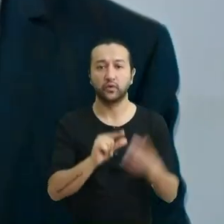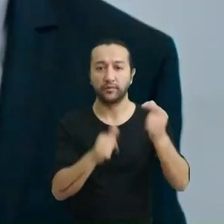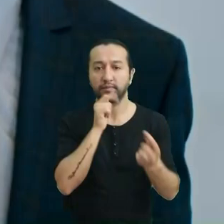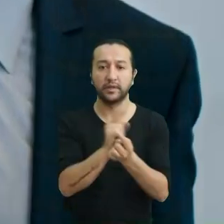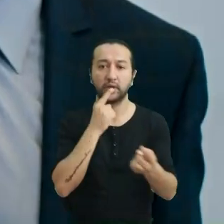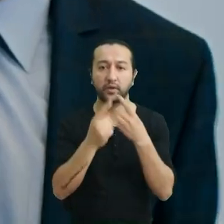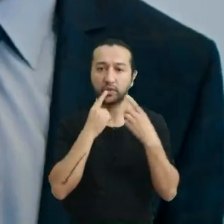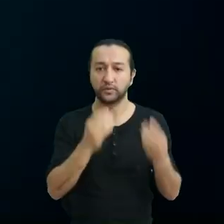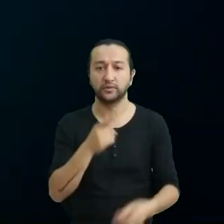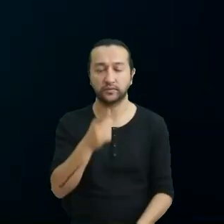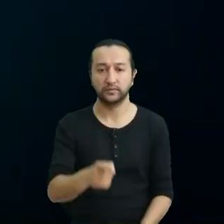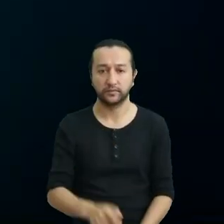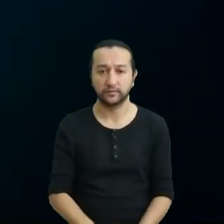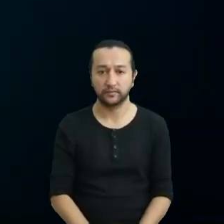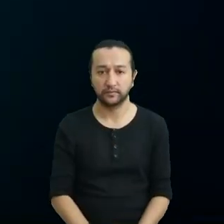Bey'le konuşuyoruz.